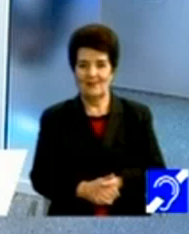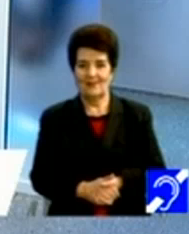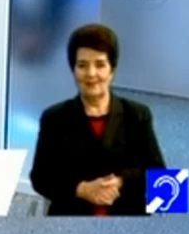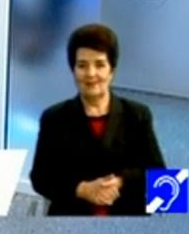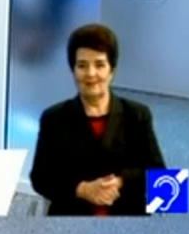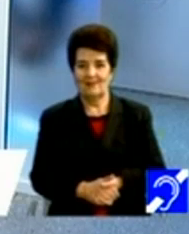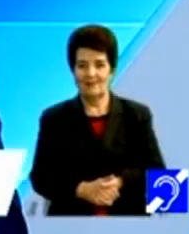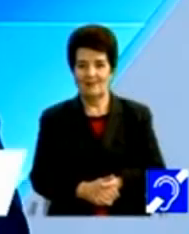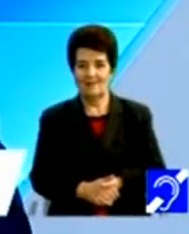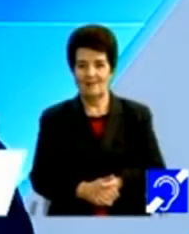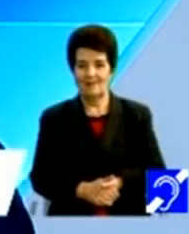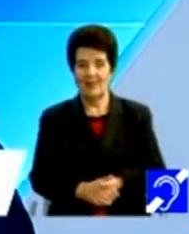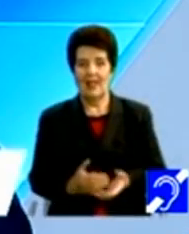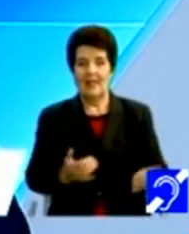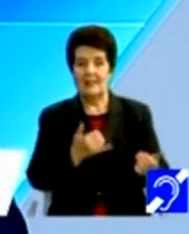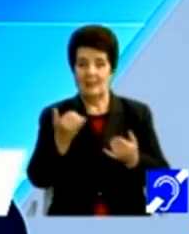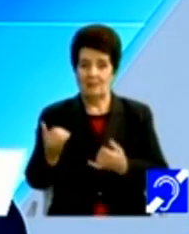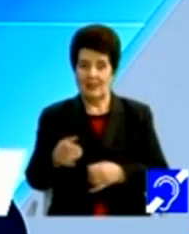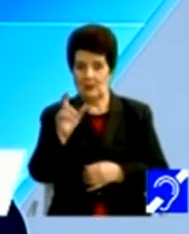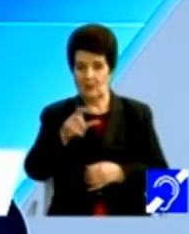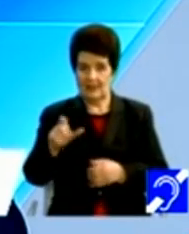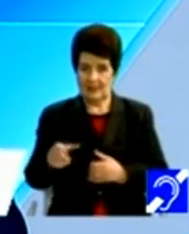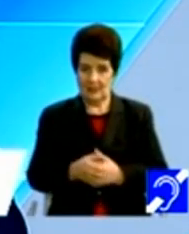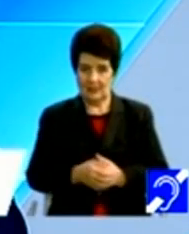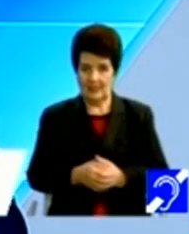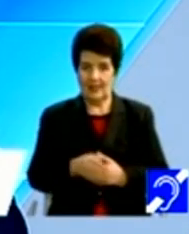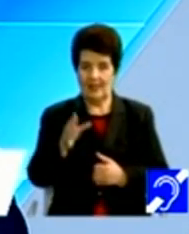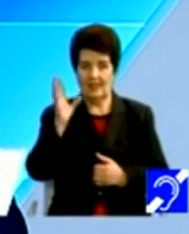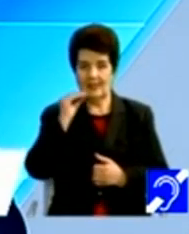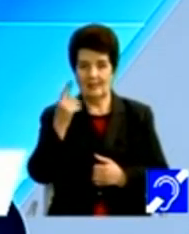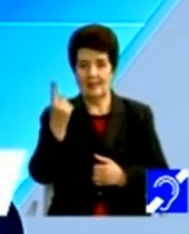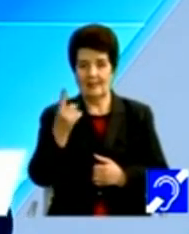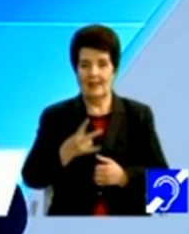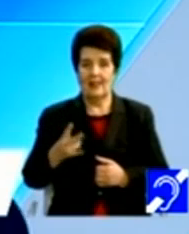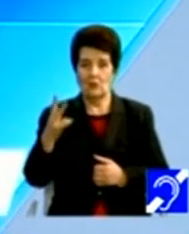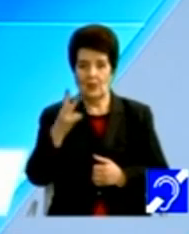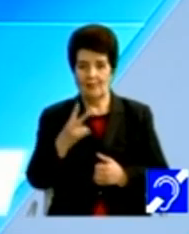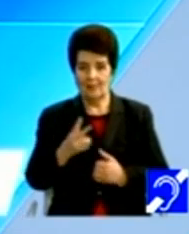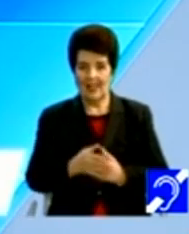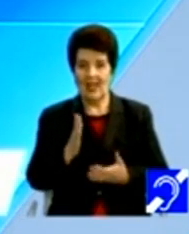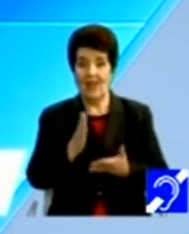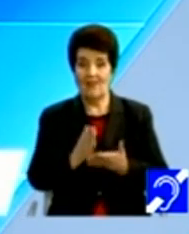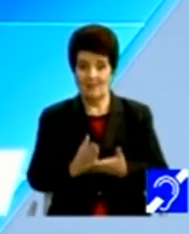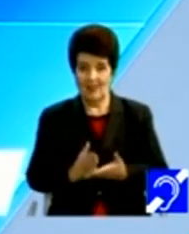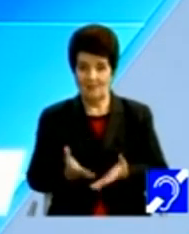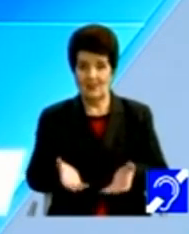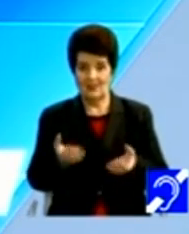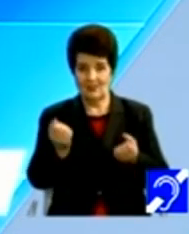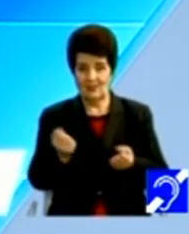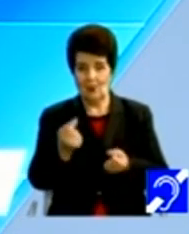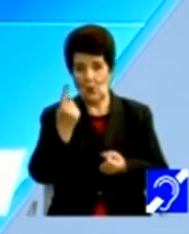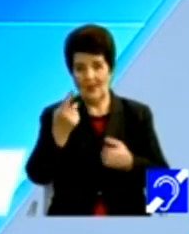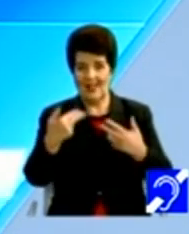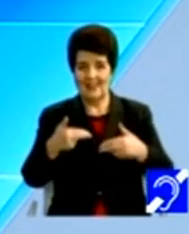Cine vrea? Stimați concetățeni, la data din 1 noiembrie avem de susținut un